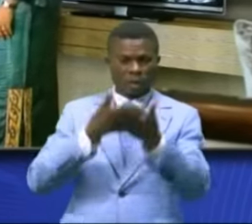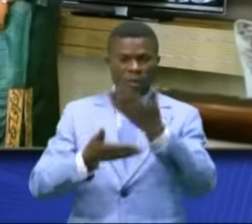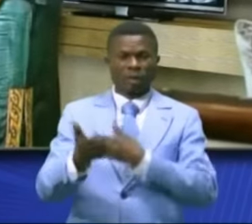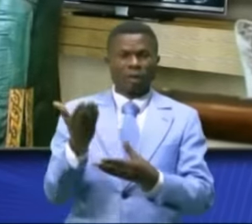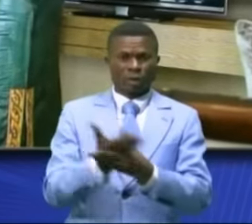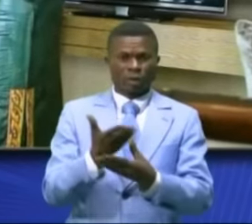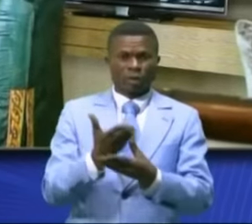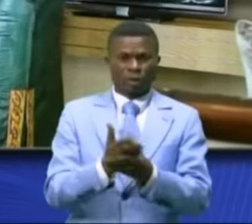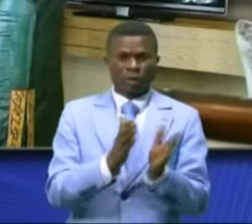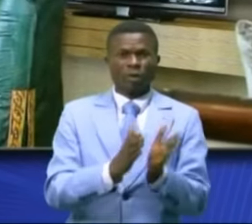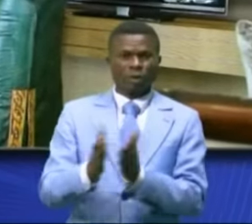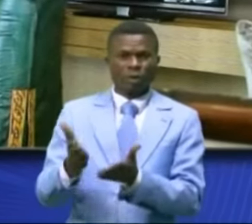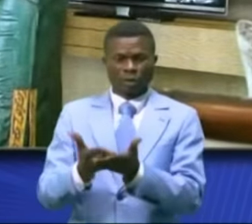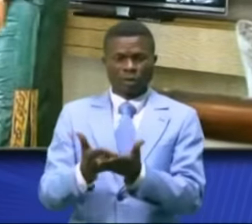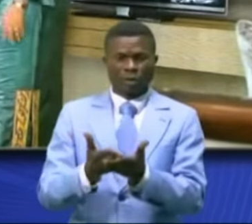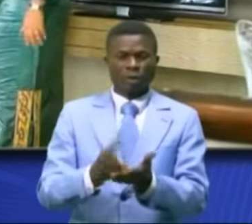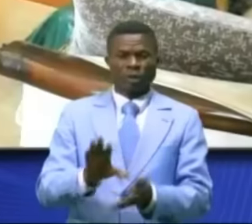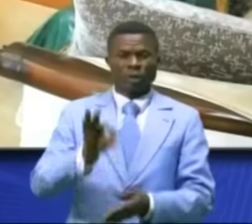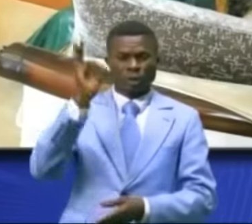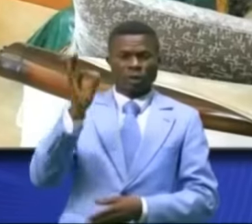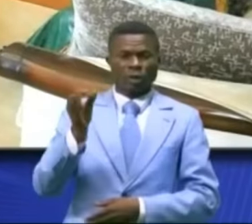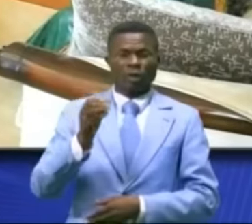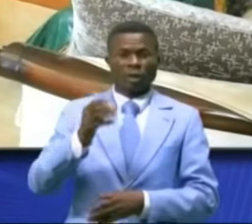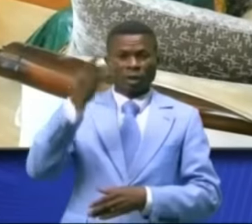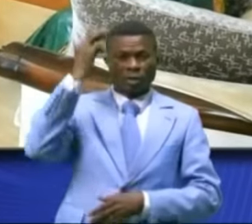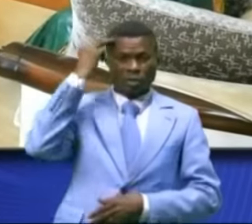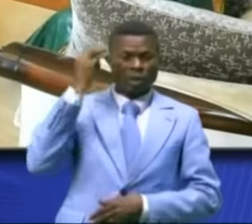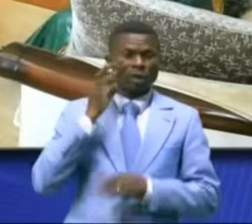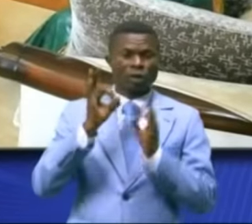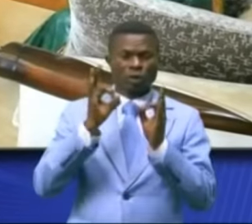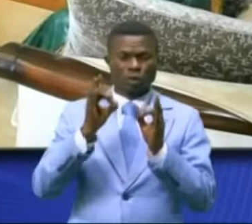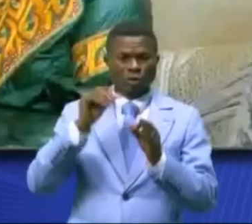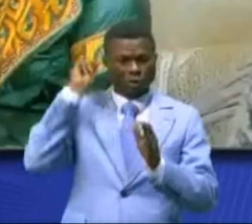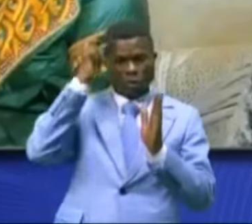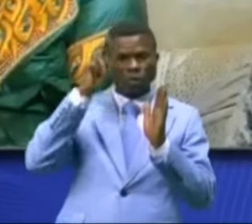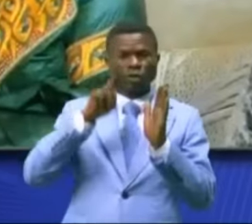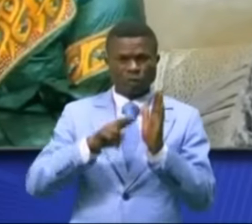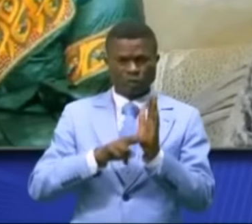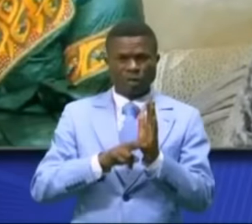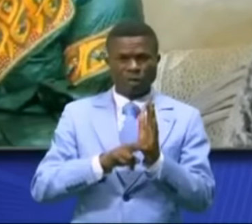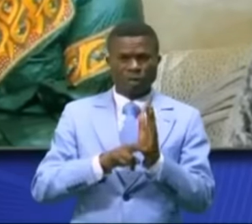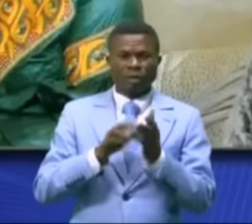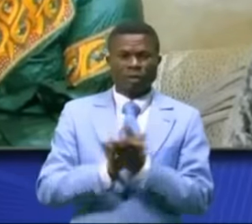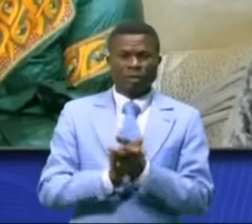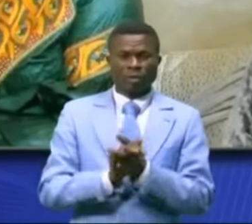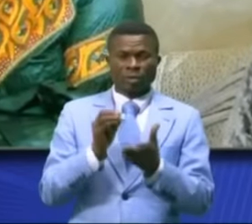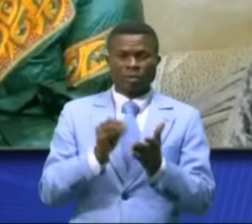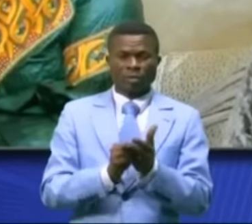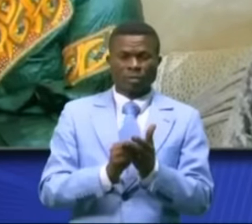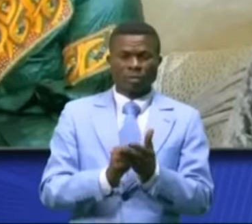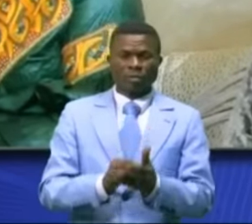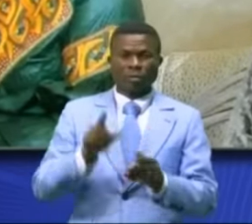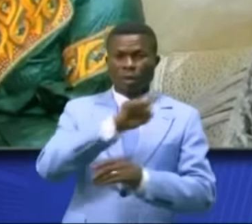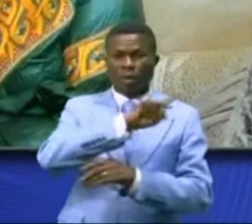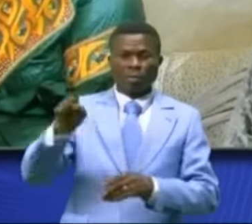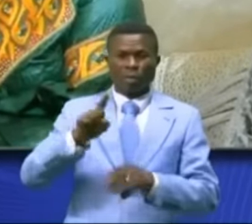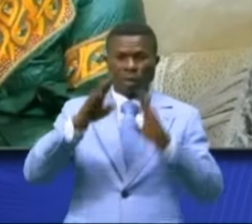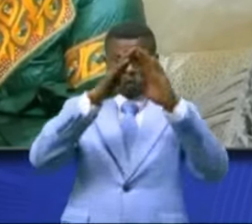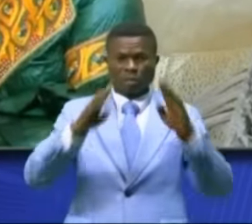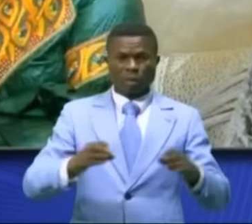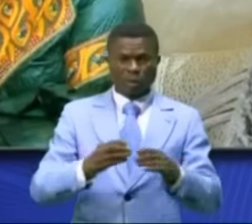qui se prépare et la nomination prochaine de nouveaux membres du gouvernement. Et puis, 1000 maisons en